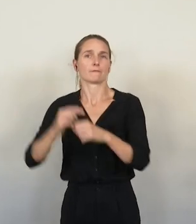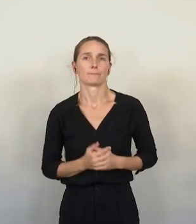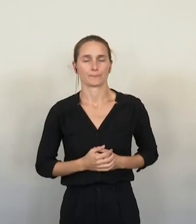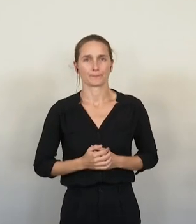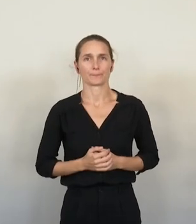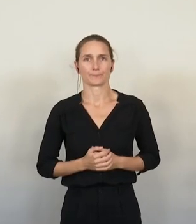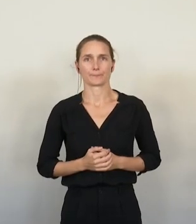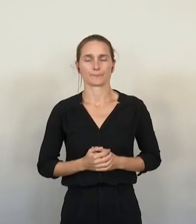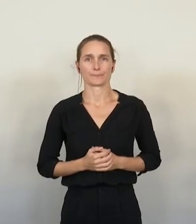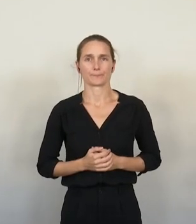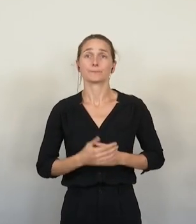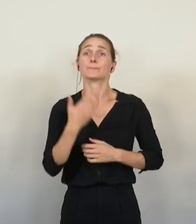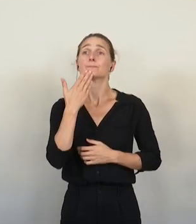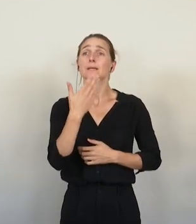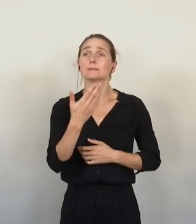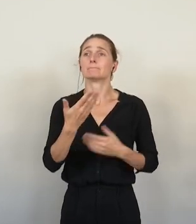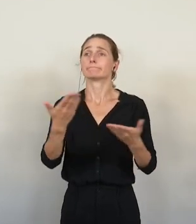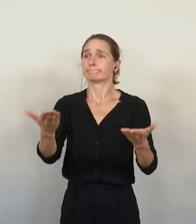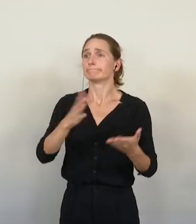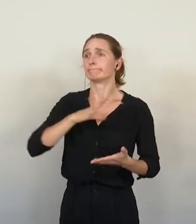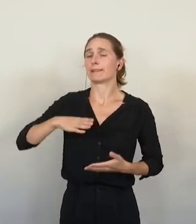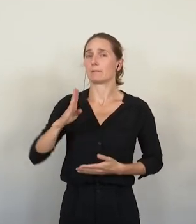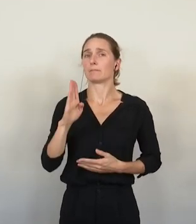beaucoup madame BCE